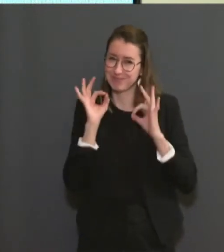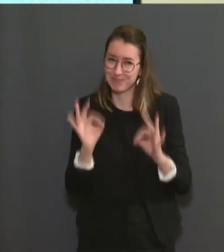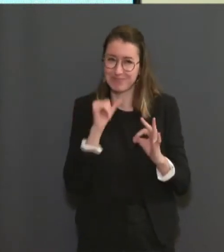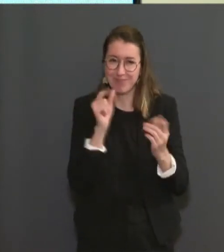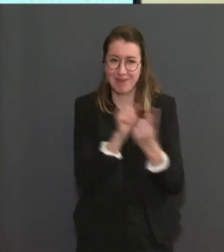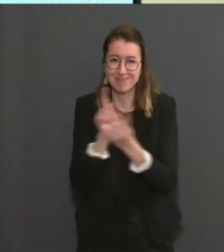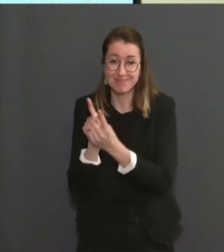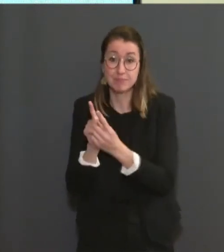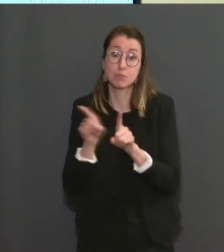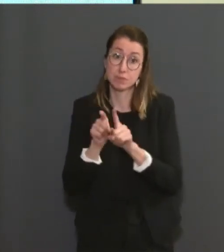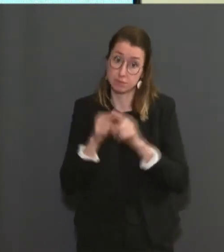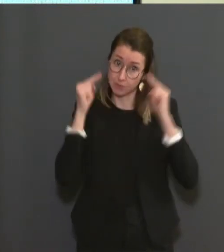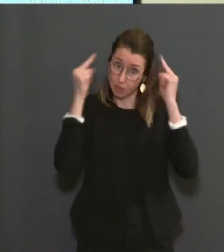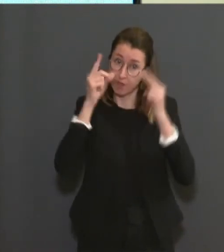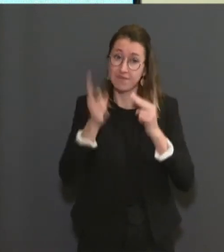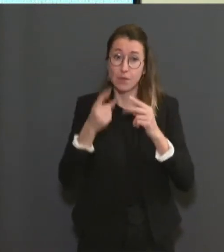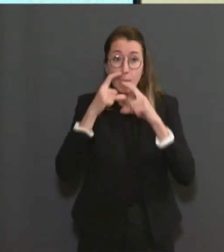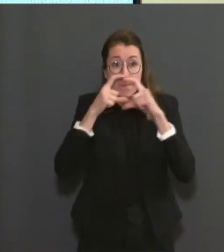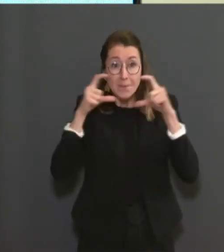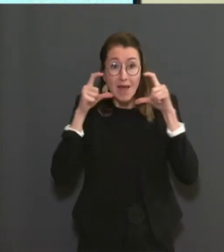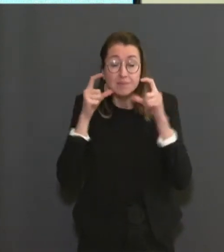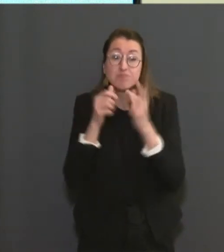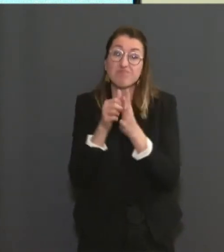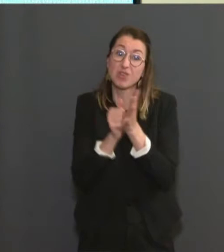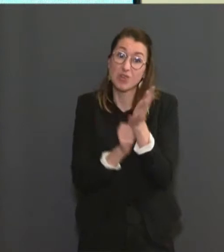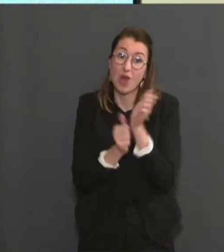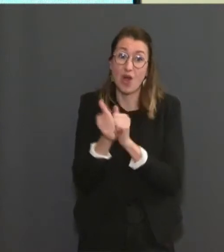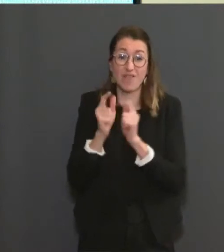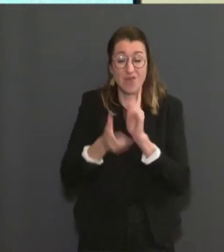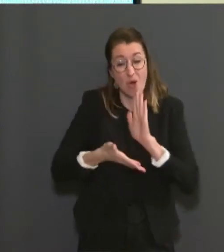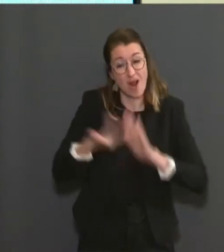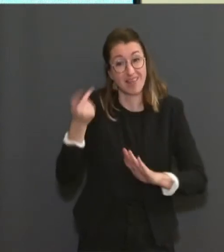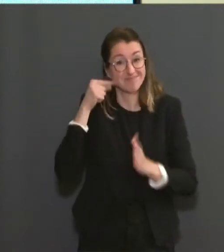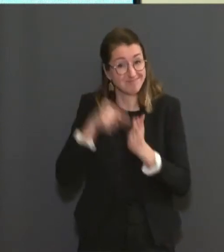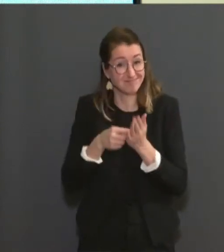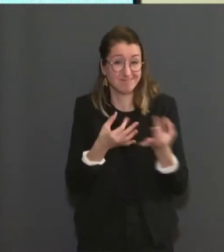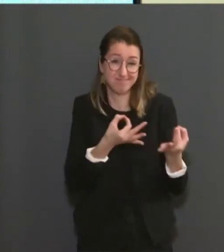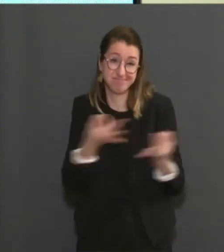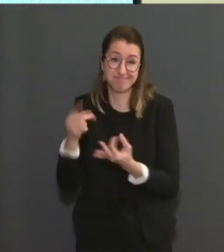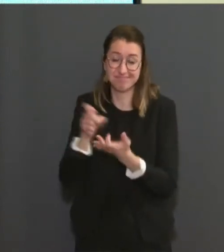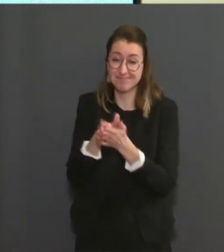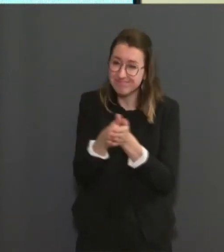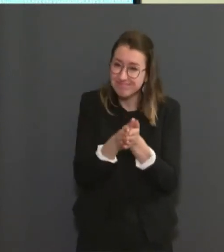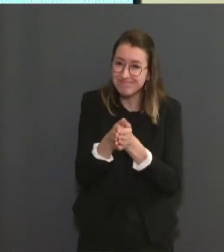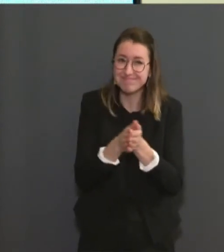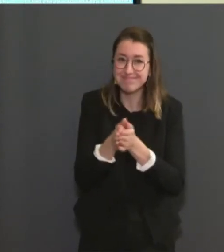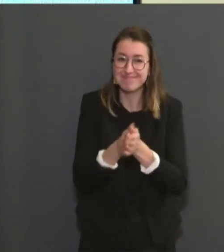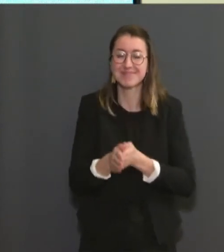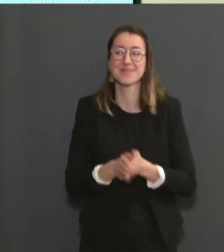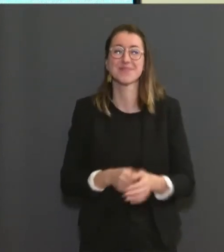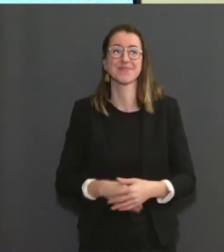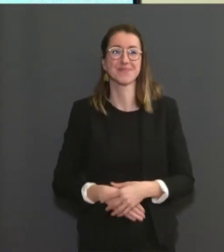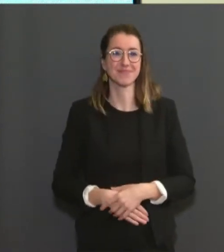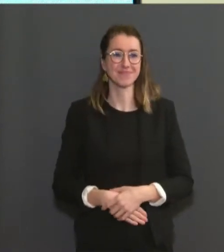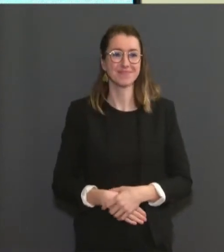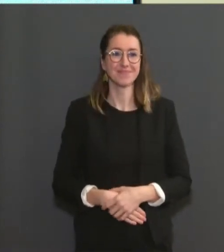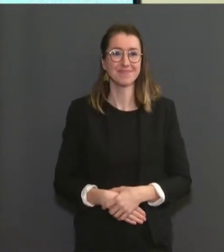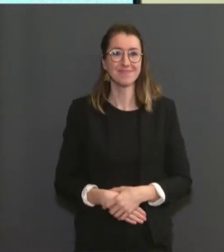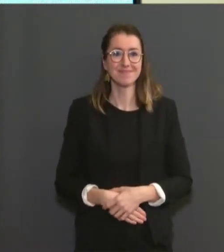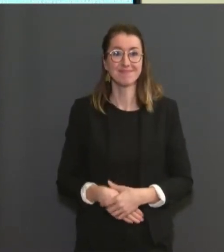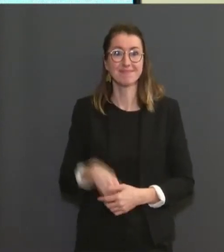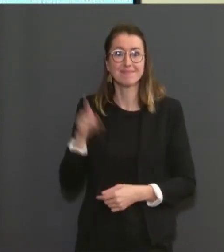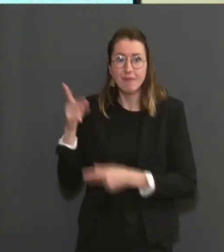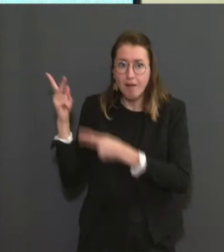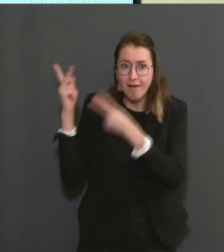de se laver les mains le plus fréquemment possible. Alors s'il apporte un cadeau, on espère qu'il apportera un cadeau dans la cheminée